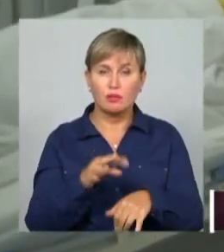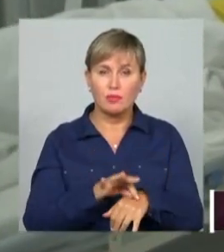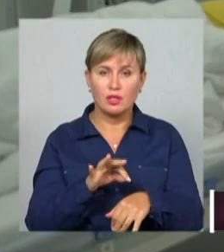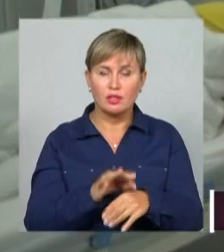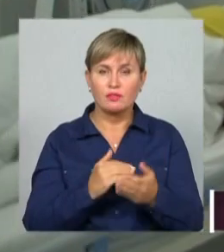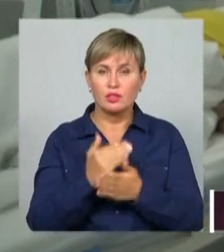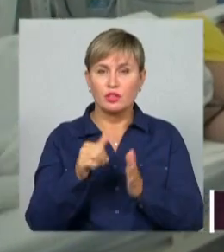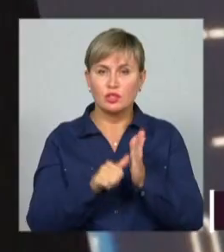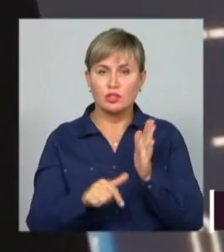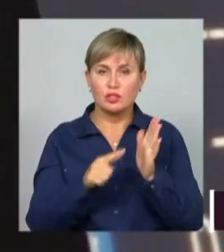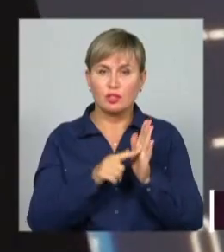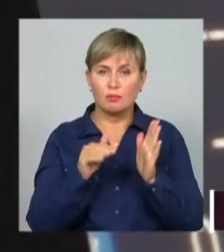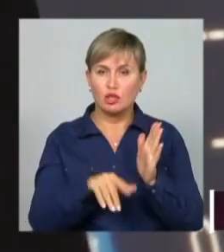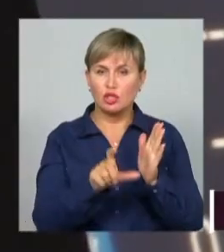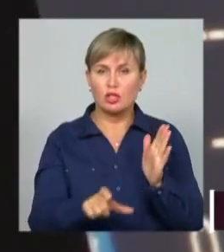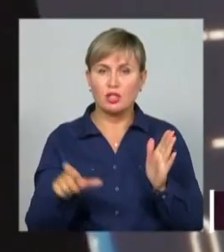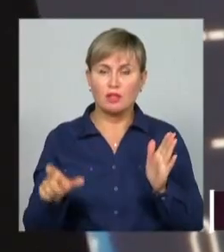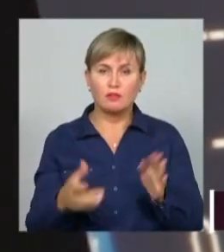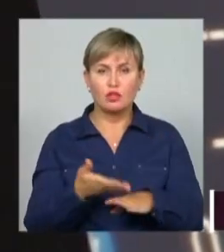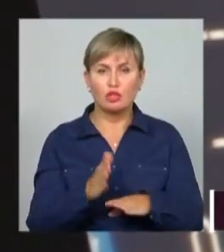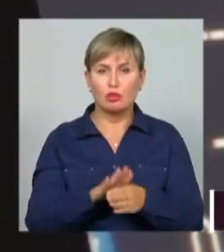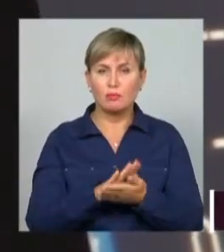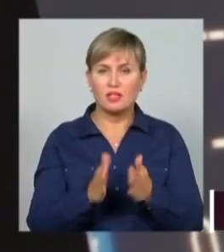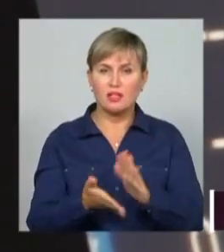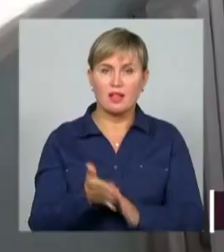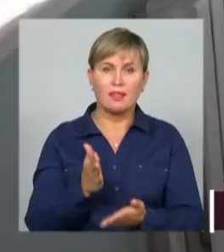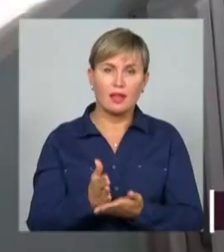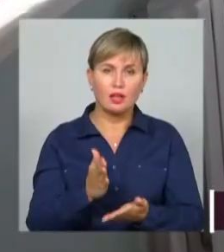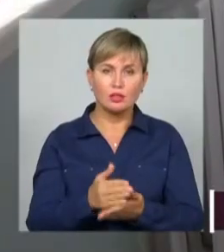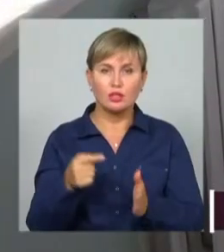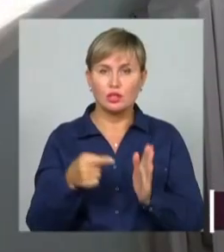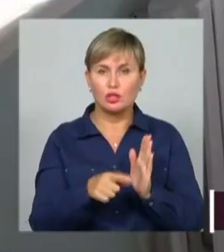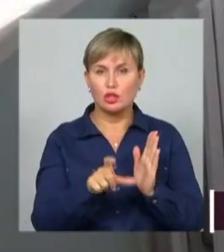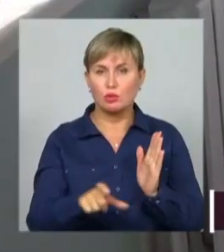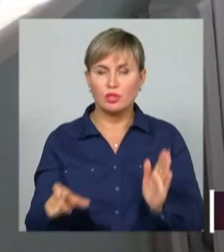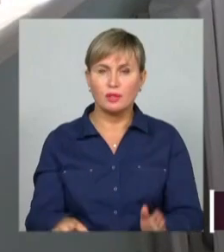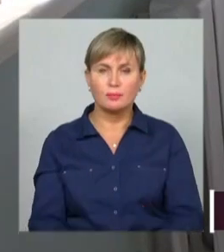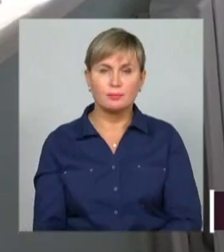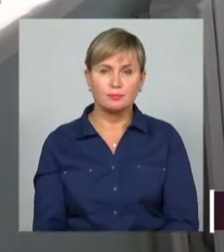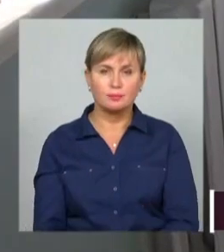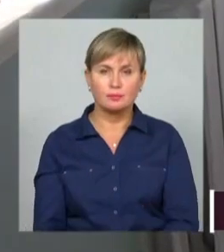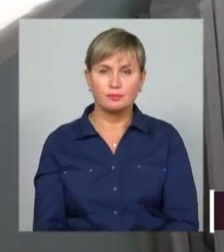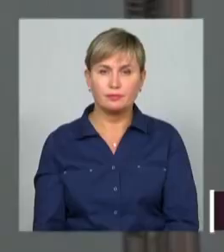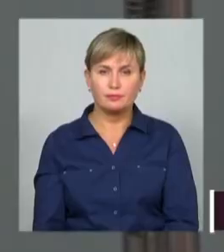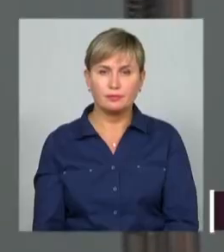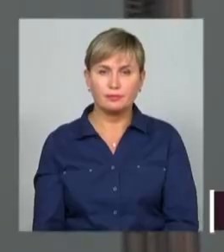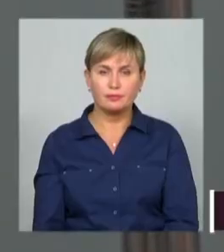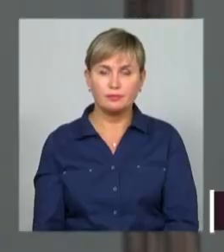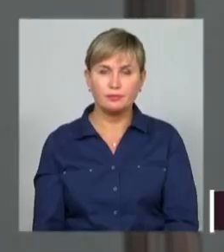свыше 67 тысяч человек. В тяжелом состоянии находится 1000 пациентов.